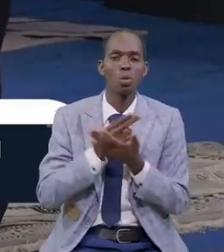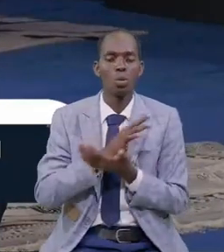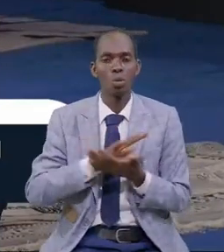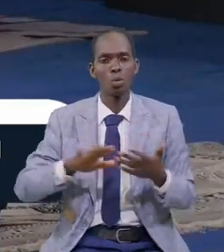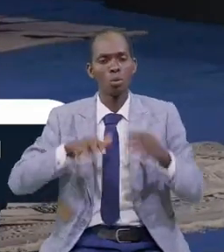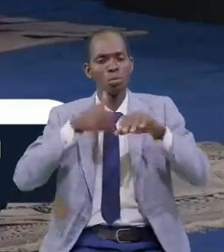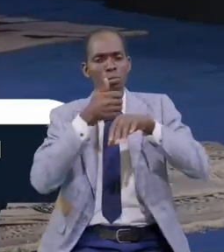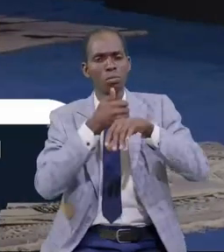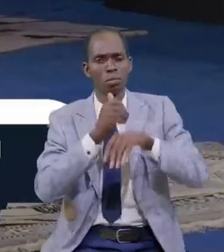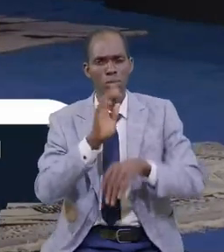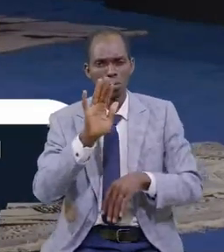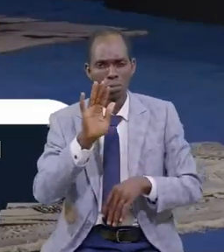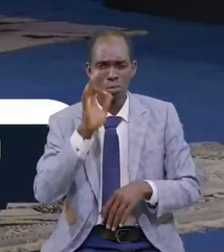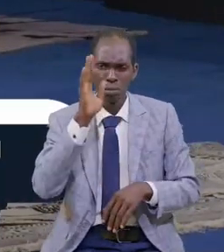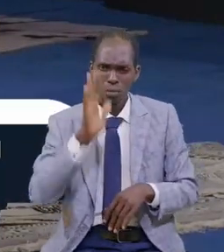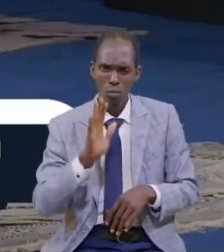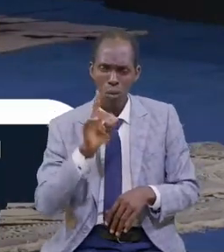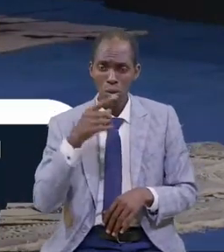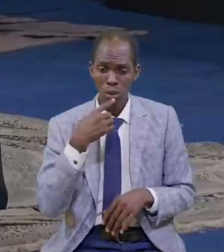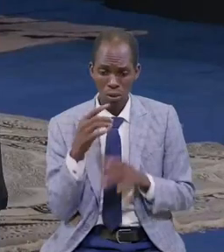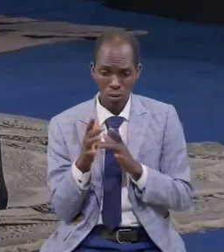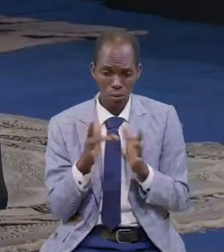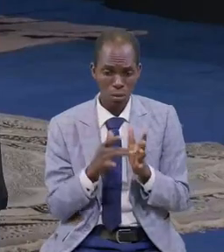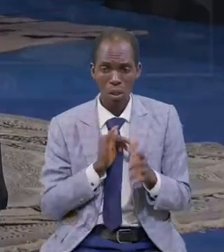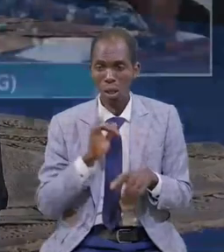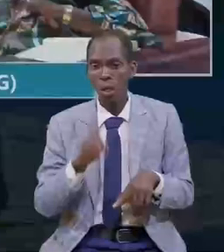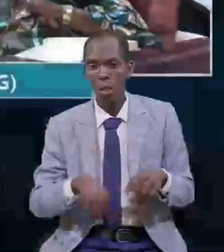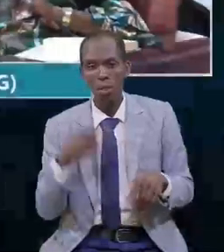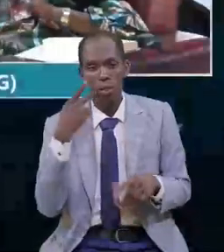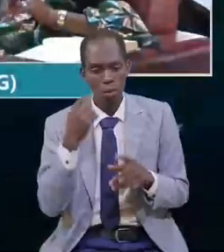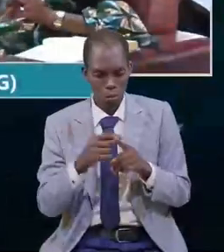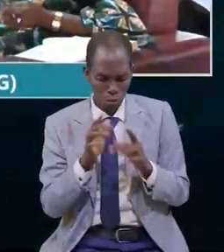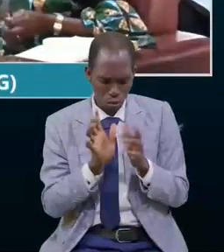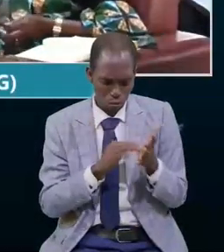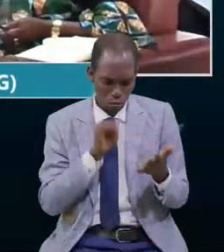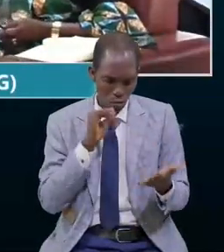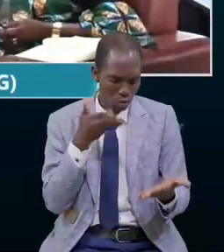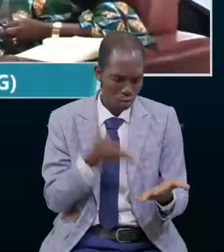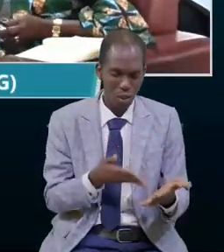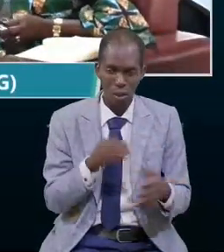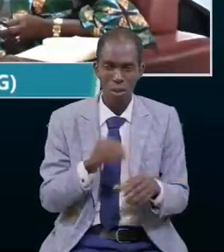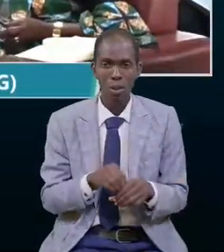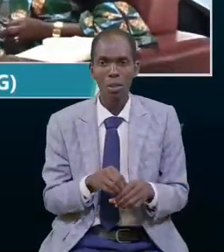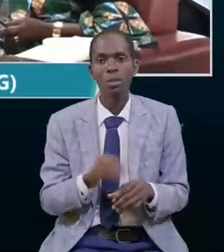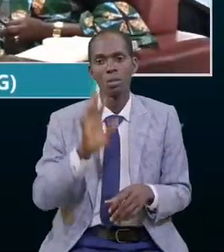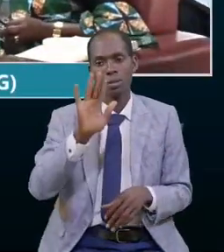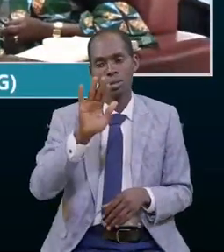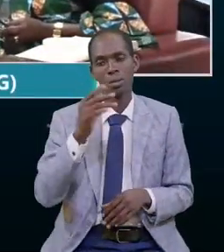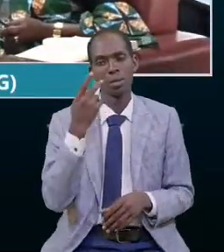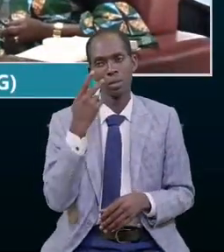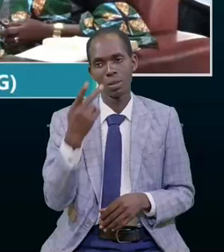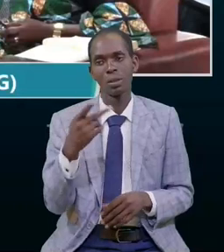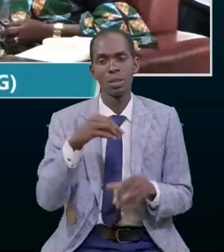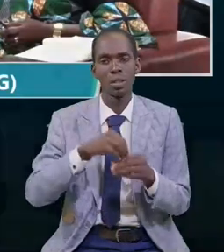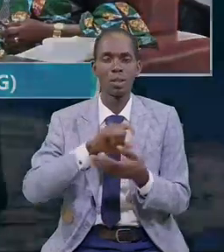son trône quelqu'un dit que Jésus quelqu'un dit que je ne peux pas voir Jésus là-bas